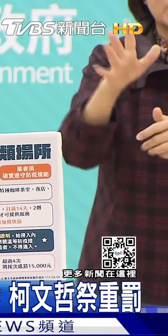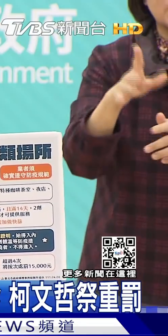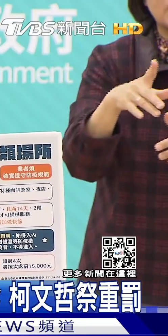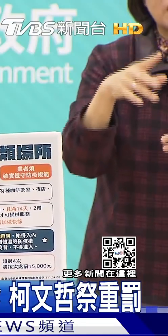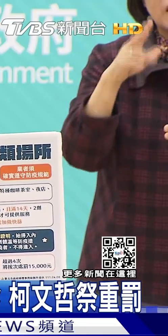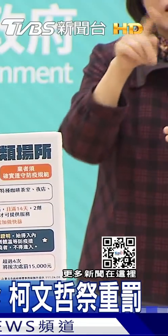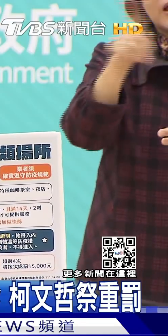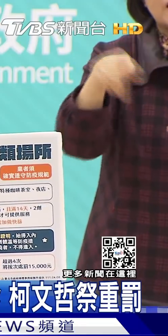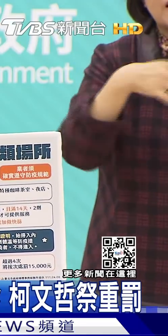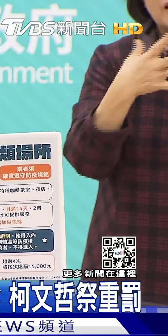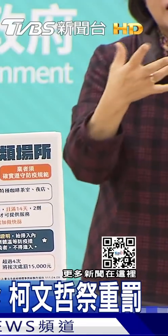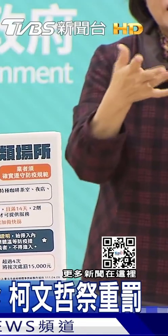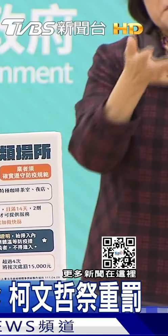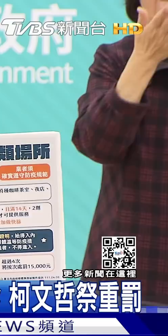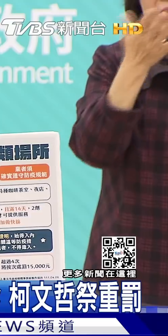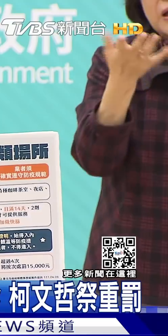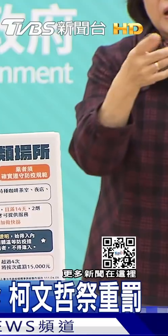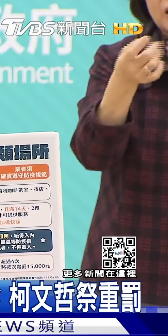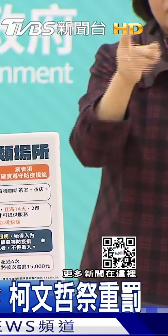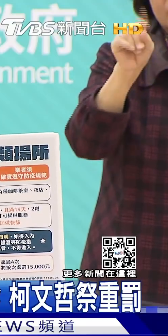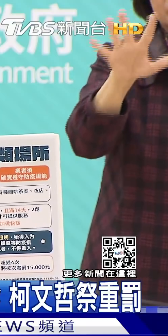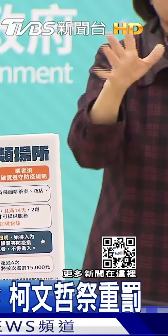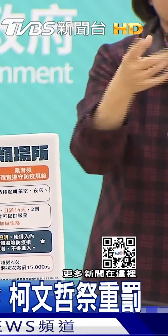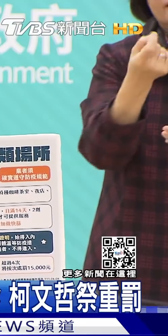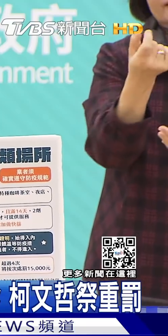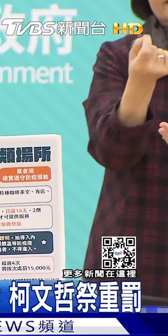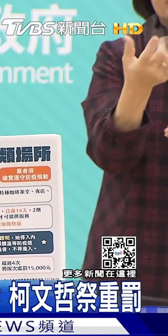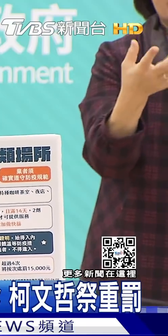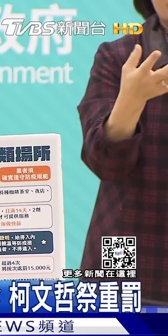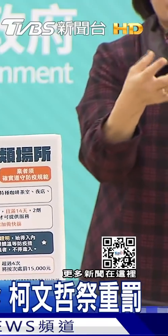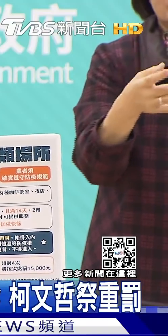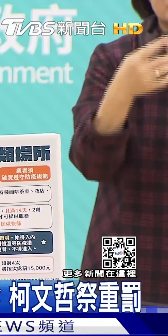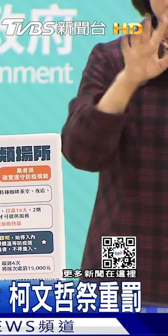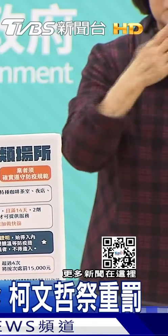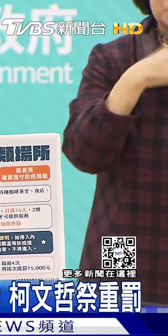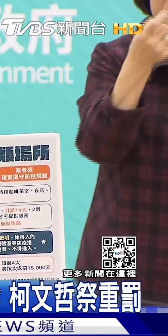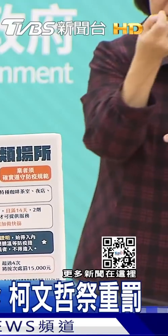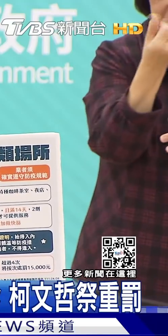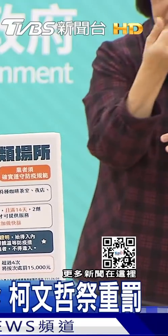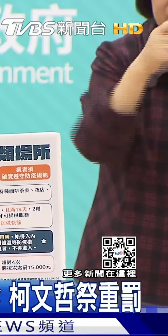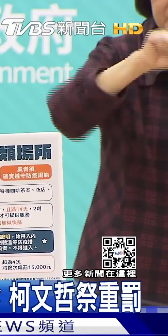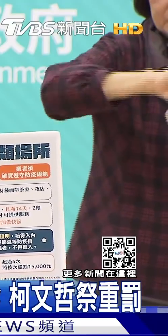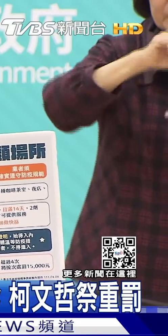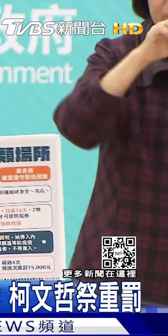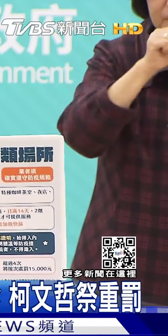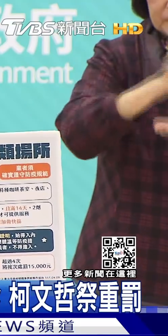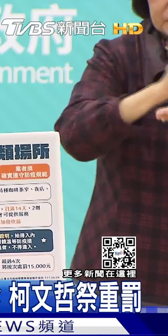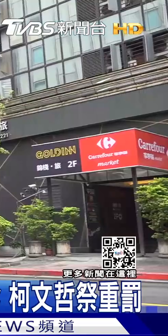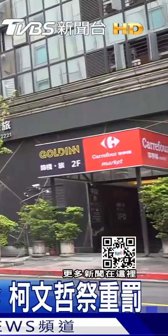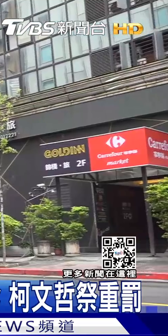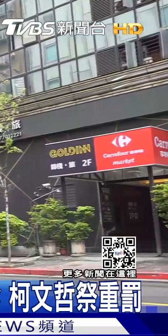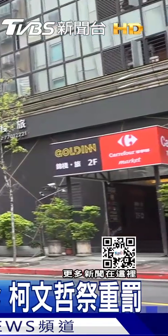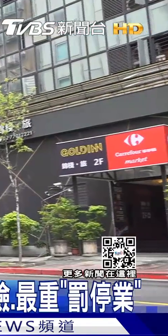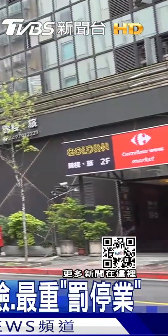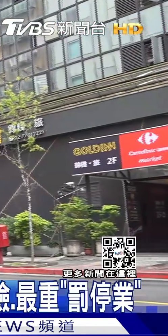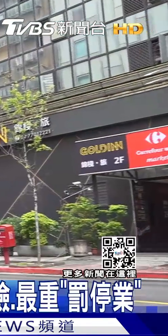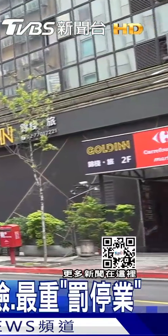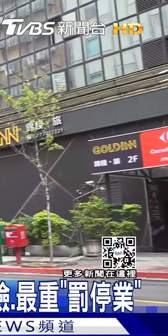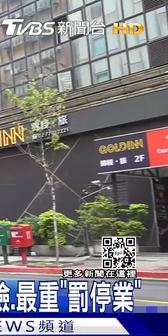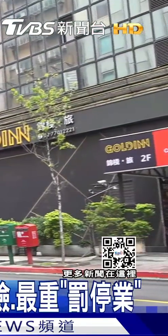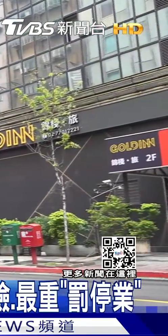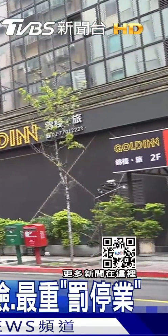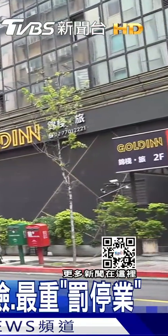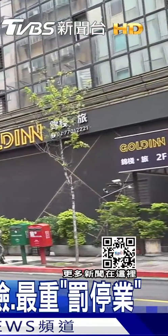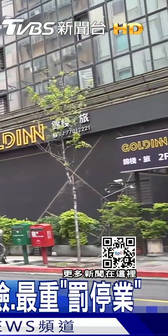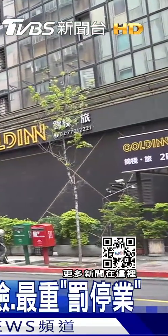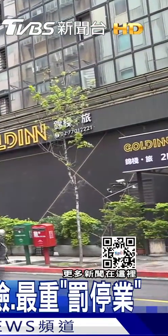力不大。我们开始跟以前一样记点，记了几点以后，我就把你停业。 台北市卫生局公布的9间酒店中，